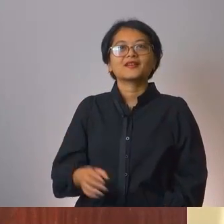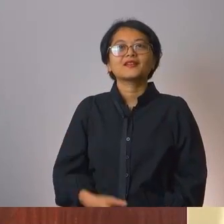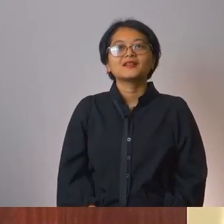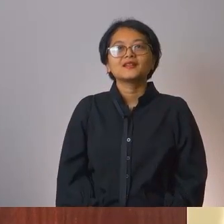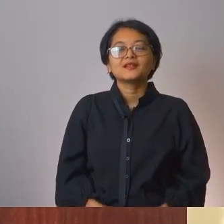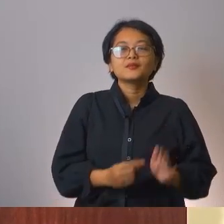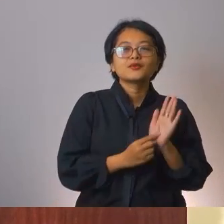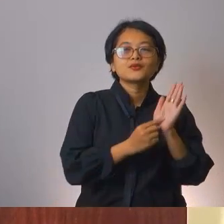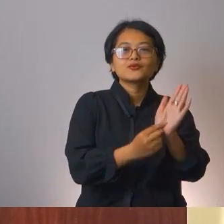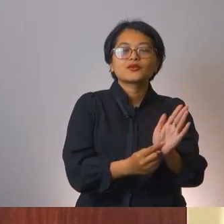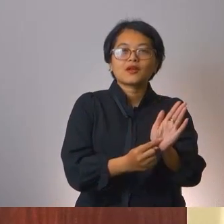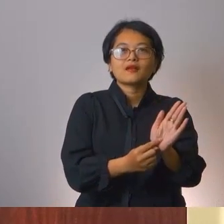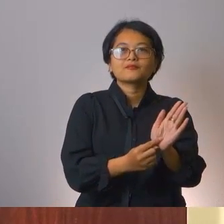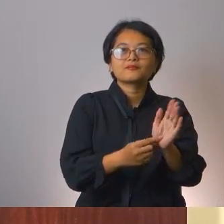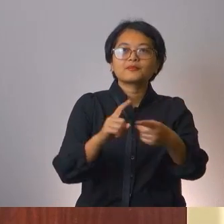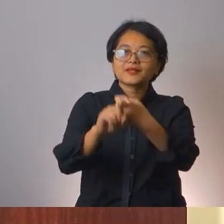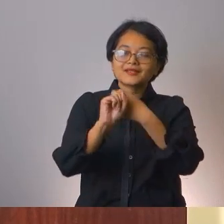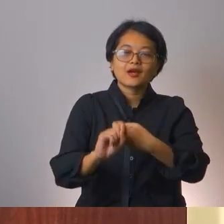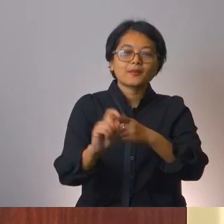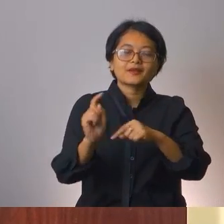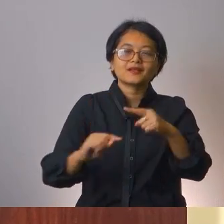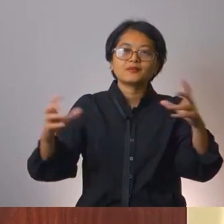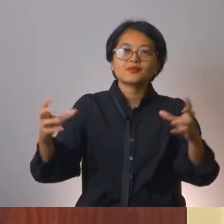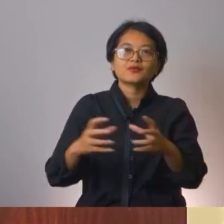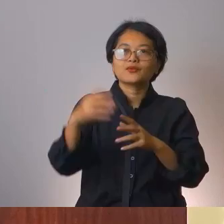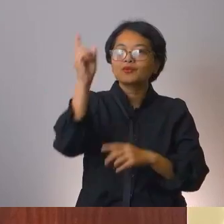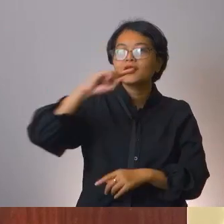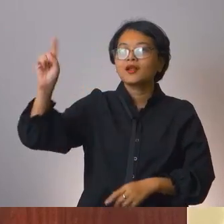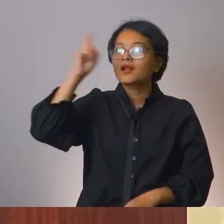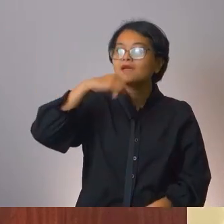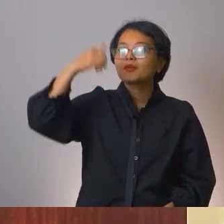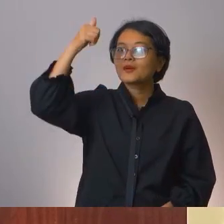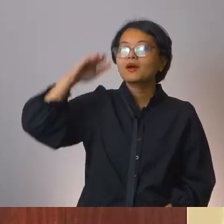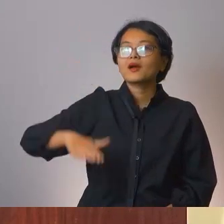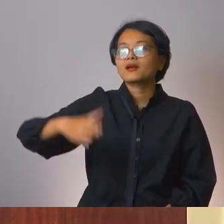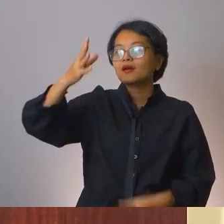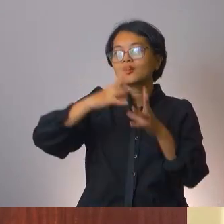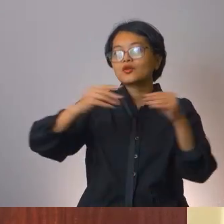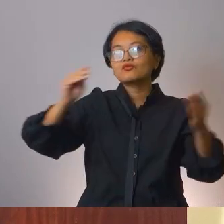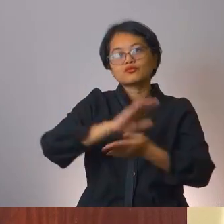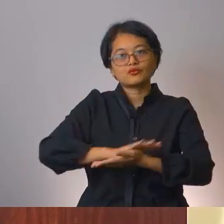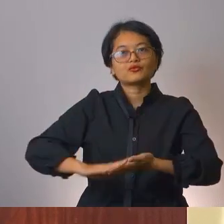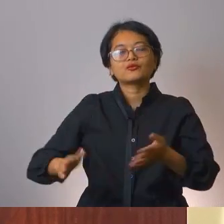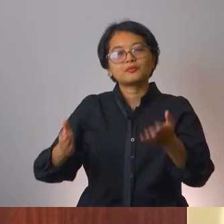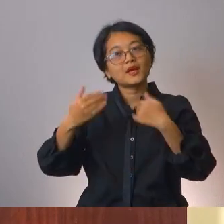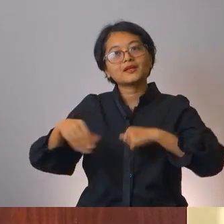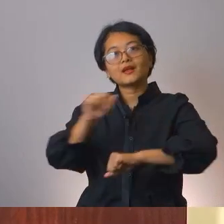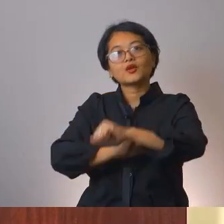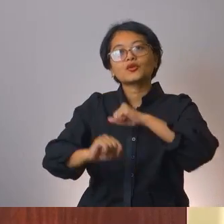Tanda persahabatan di dalam persekutuan Allah Bapa, Anak, dan Roh Kudus. Lakukanlah dengan sepenuh